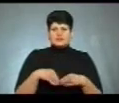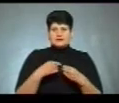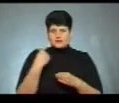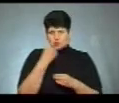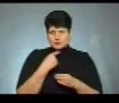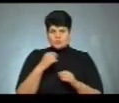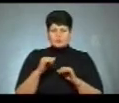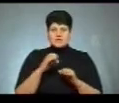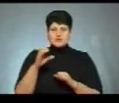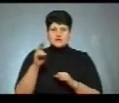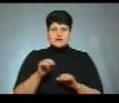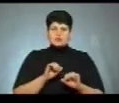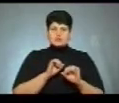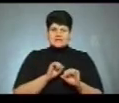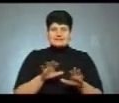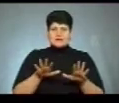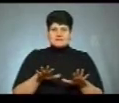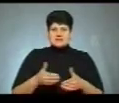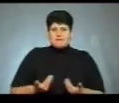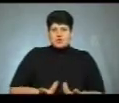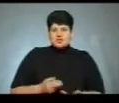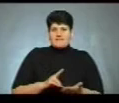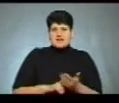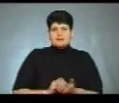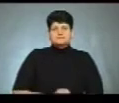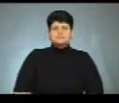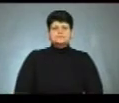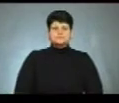до управління соціального захисту за місцем проживання.